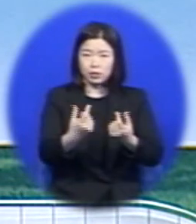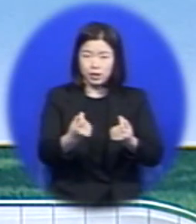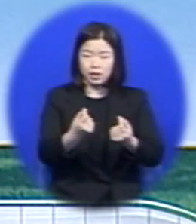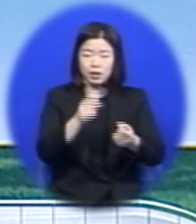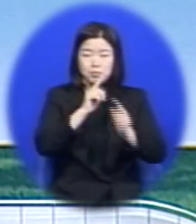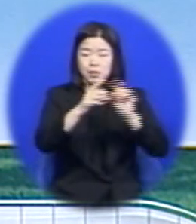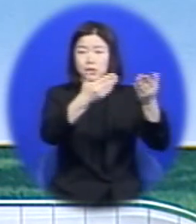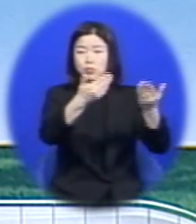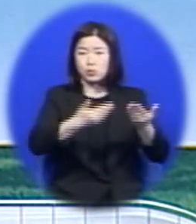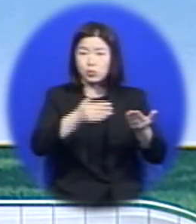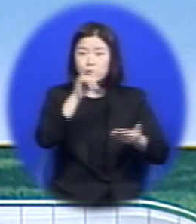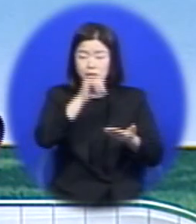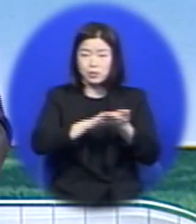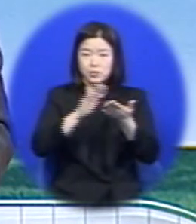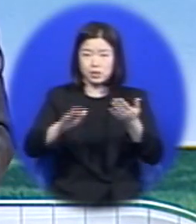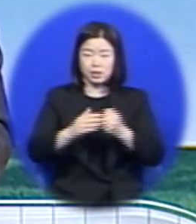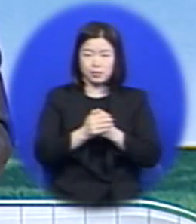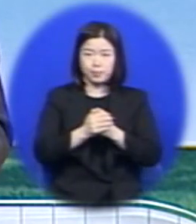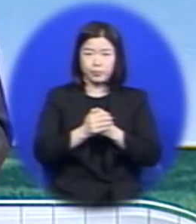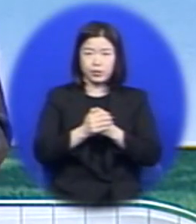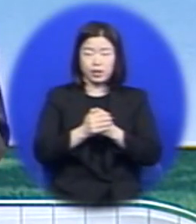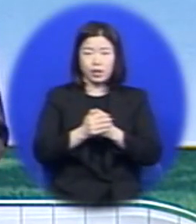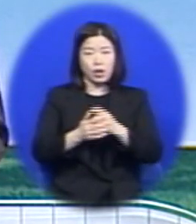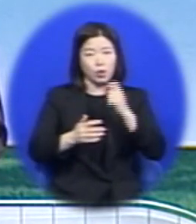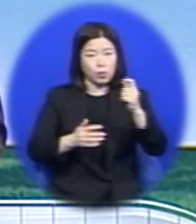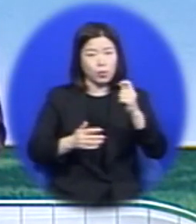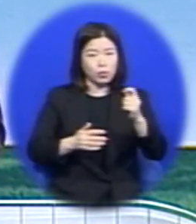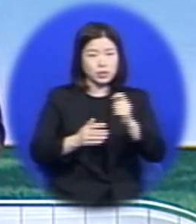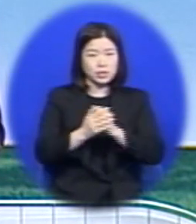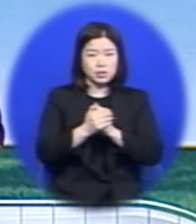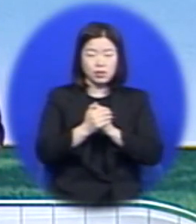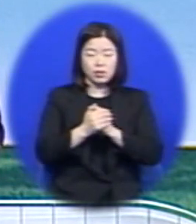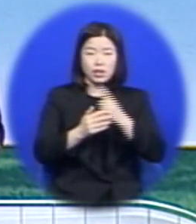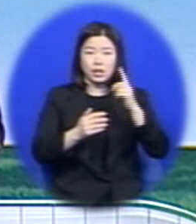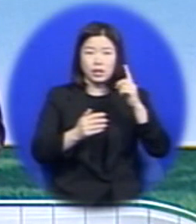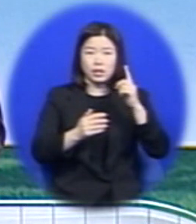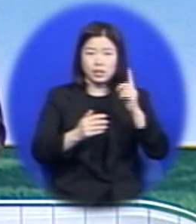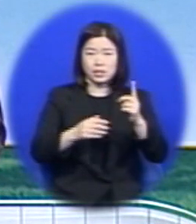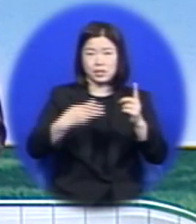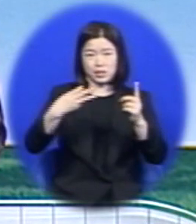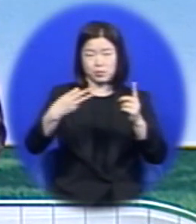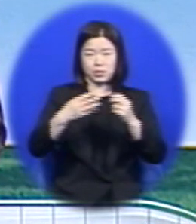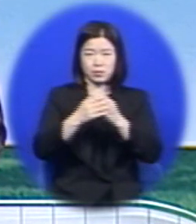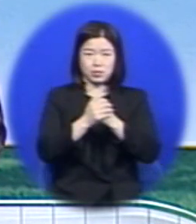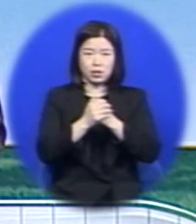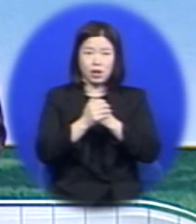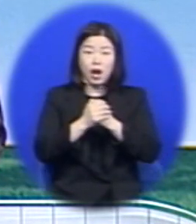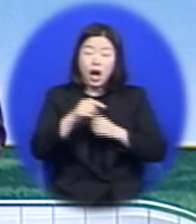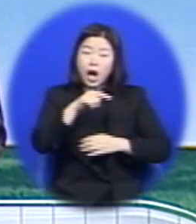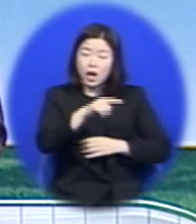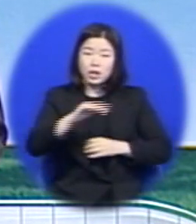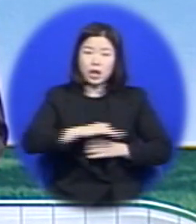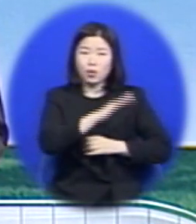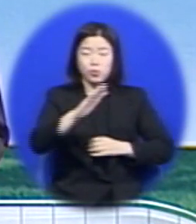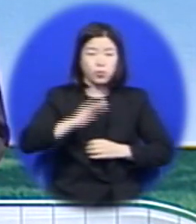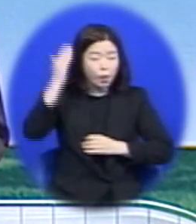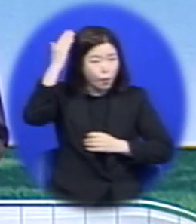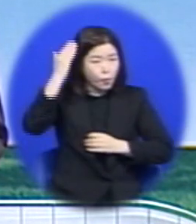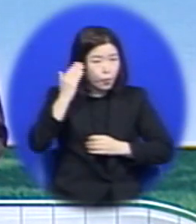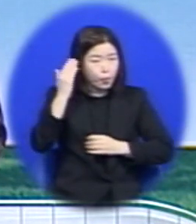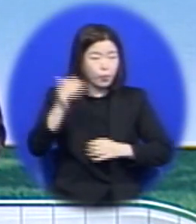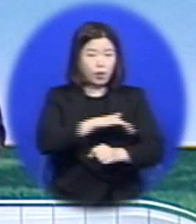있습니다. 골로새서 1장 13절에도 똑같이 말씀합니다. 그가 우리를 흑암의